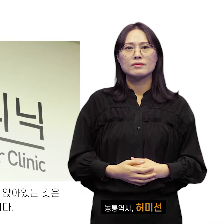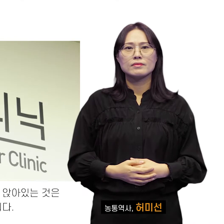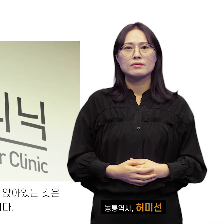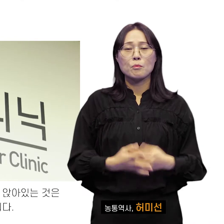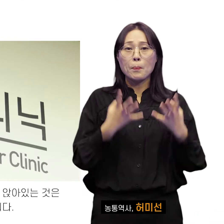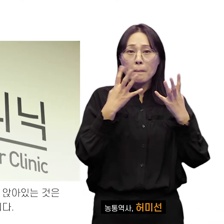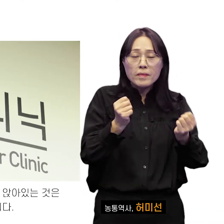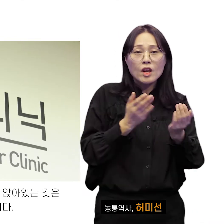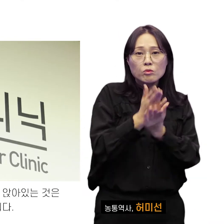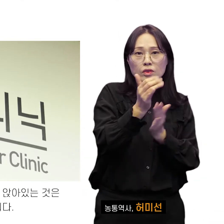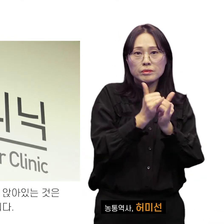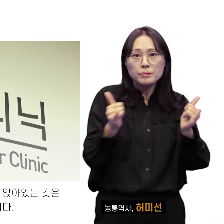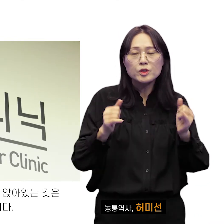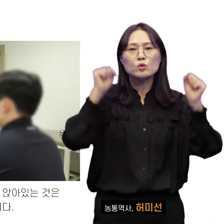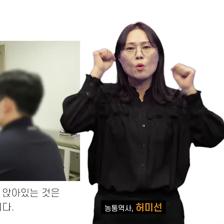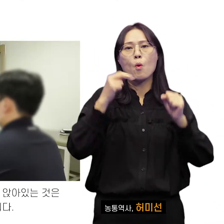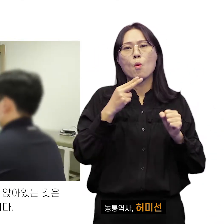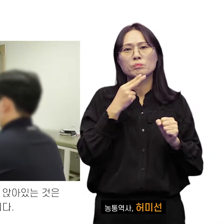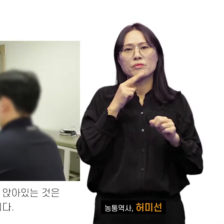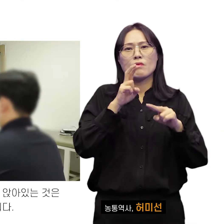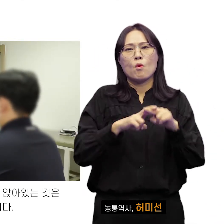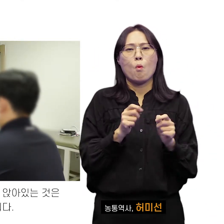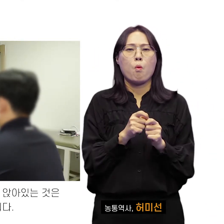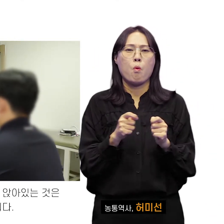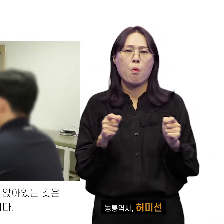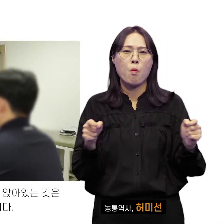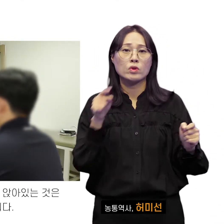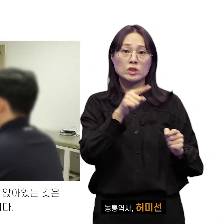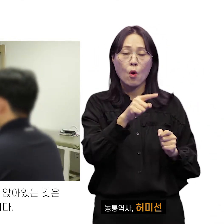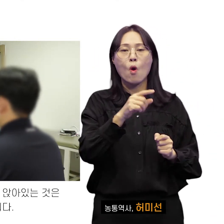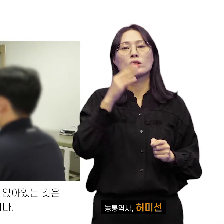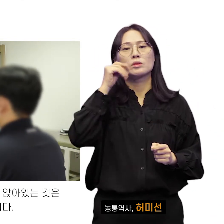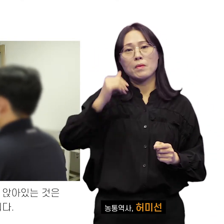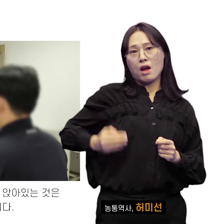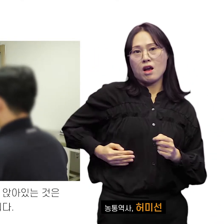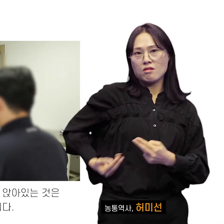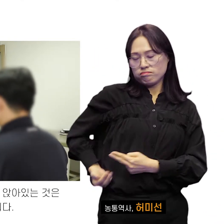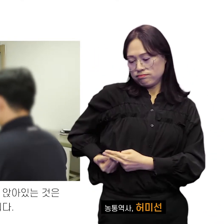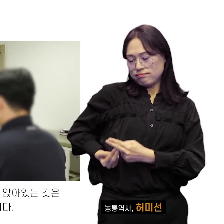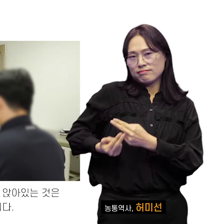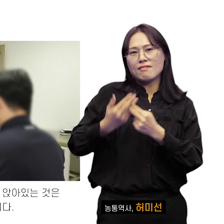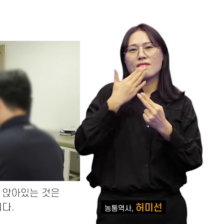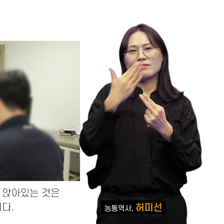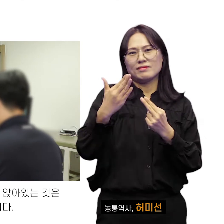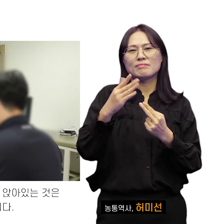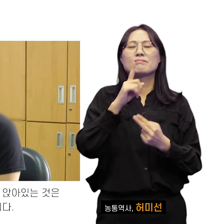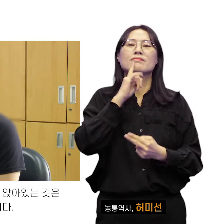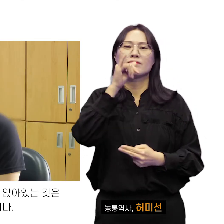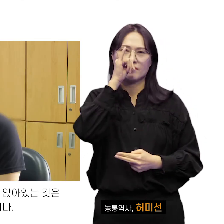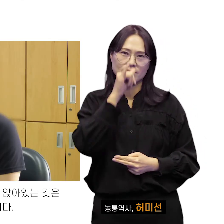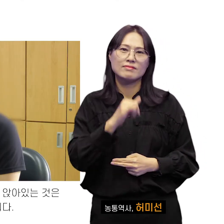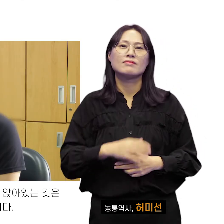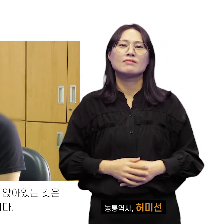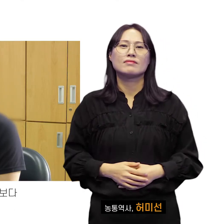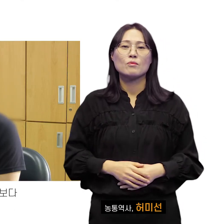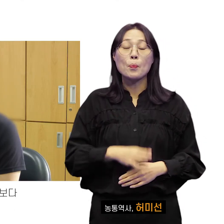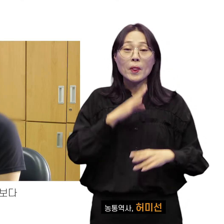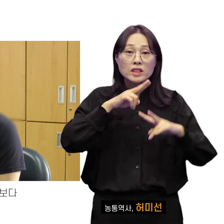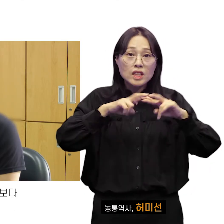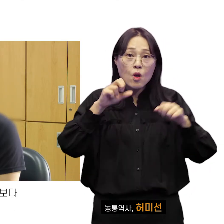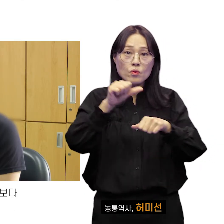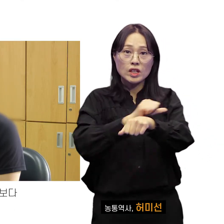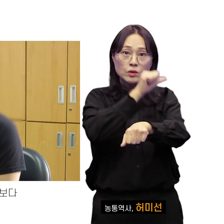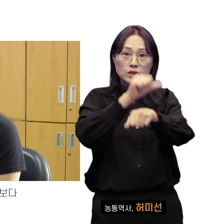많은 전문가들이 운동하지 않고 오래 앉아있는 것은 지방간 초래장이 될 수 있다고 말합니다.